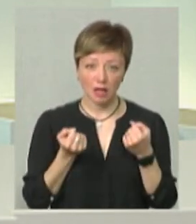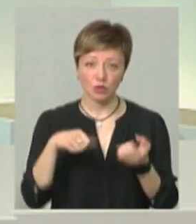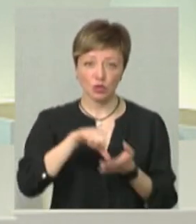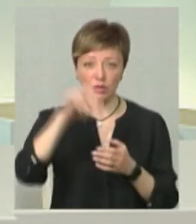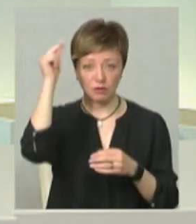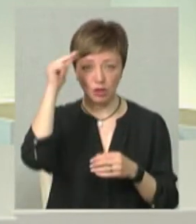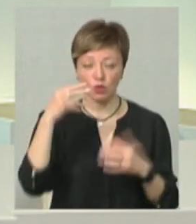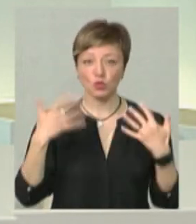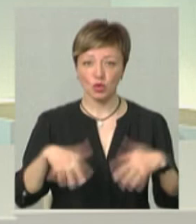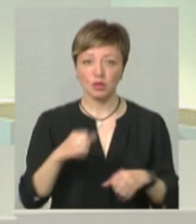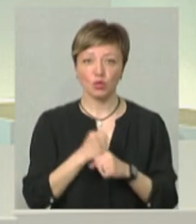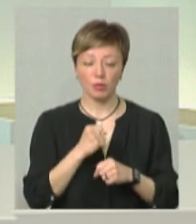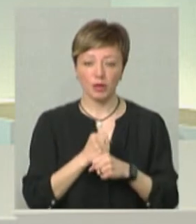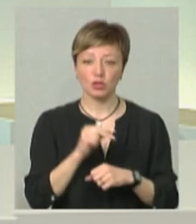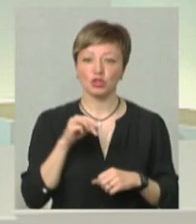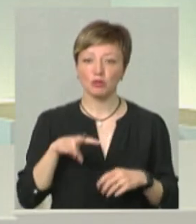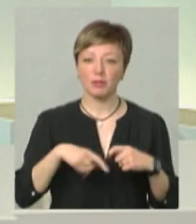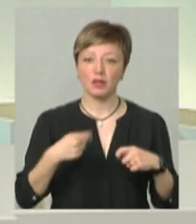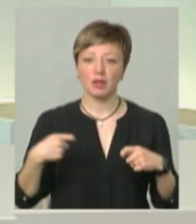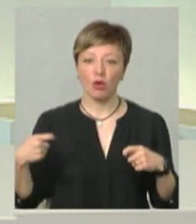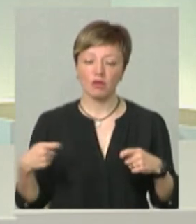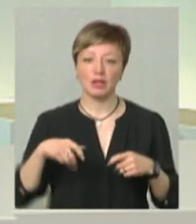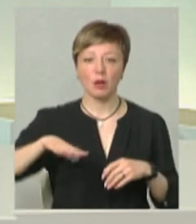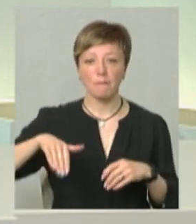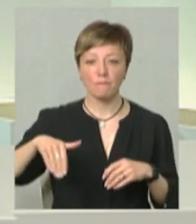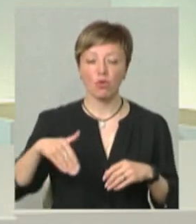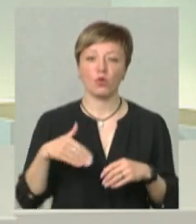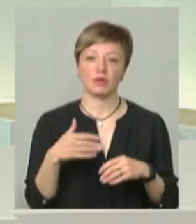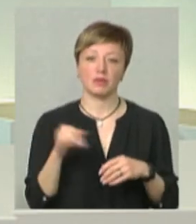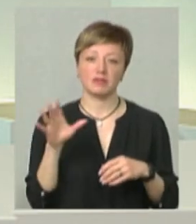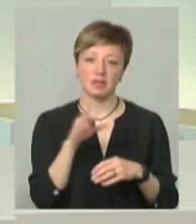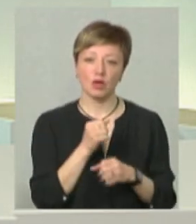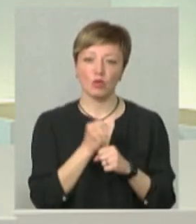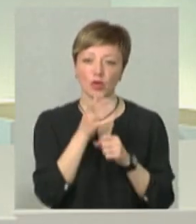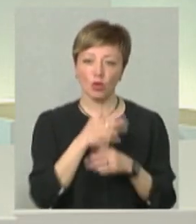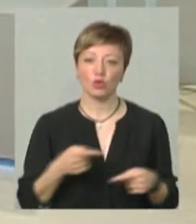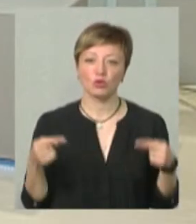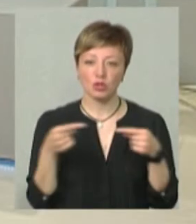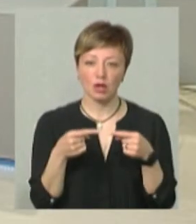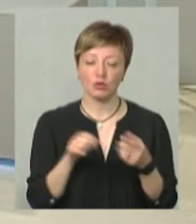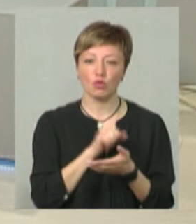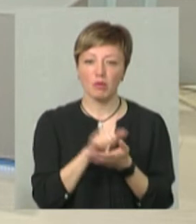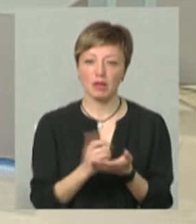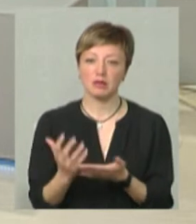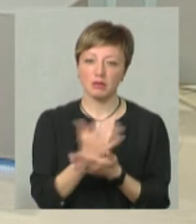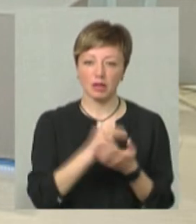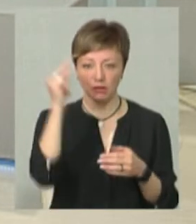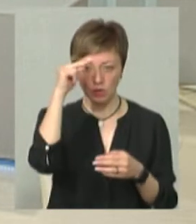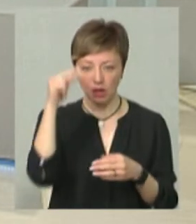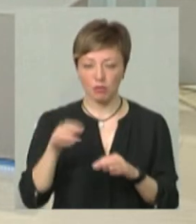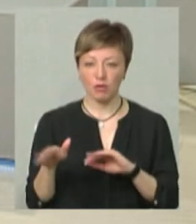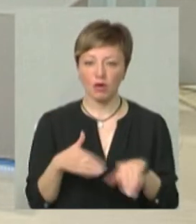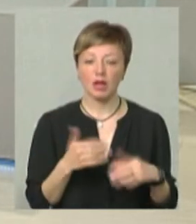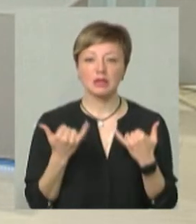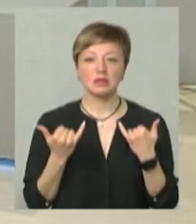навчанні, його краще вже зробити, чим відтягувати ще на потім і тоді все робити одночасно. І документи збирати, і навчання проходити.